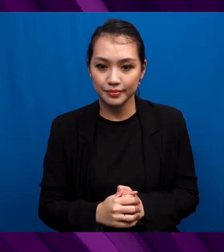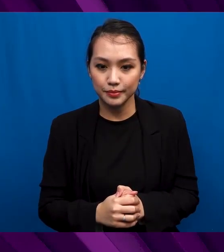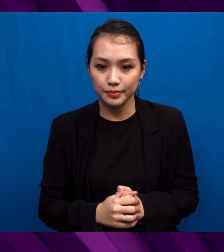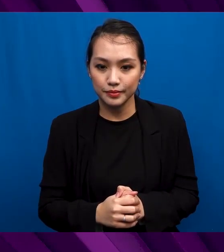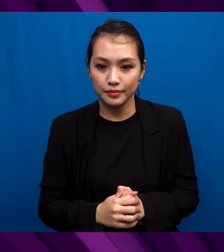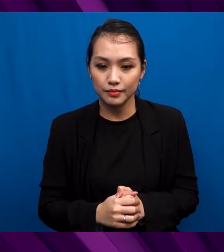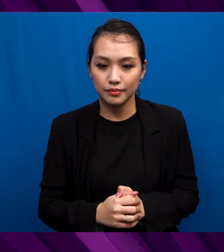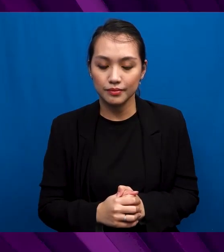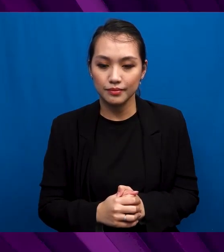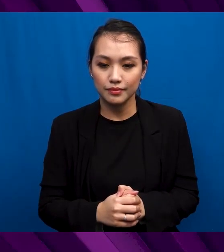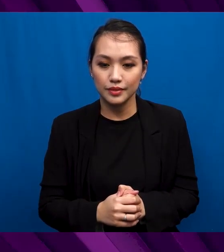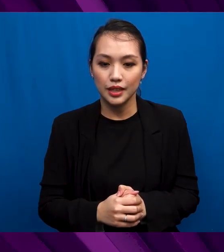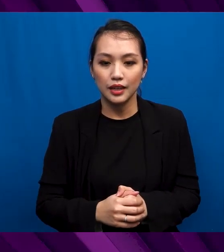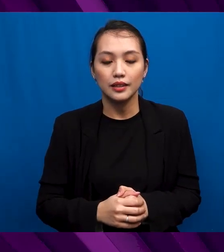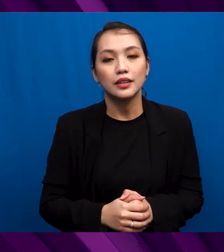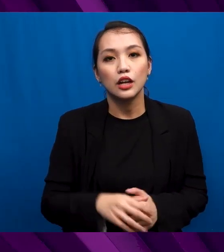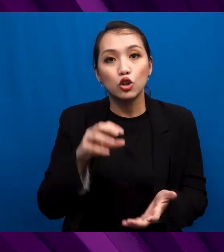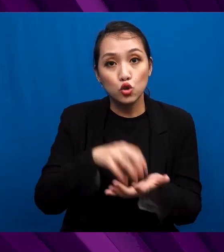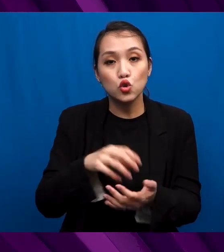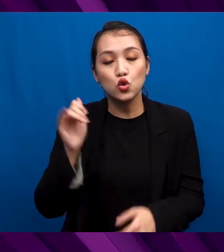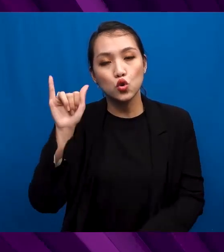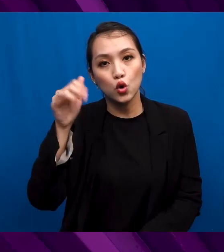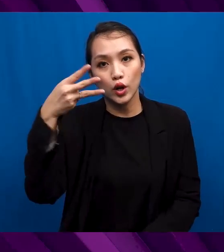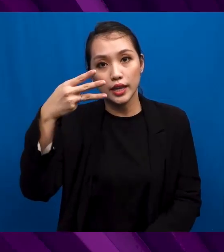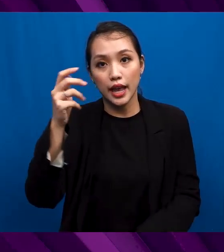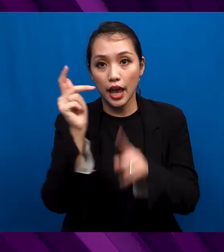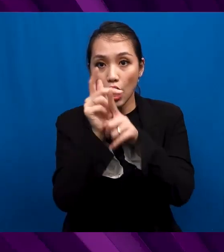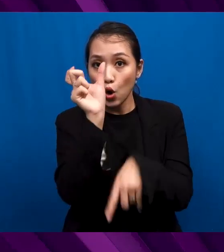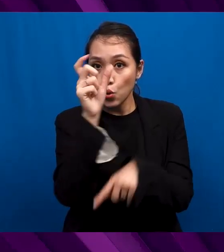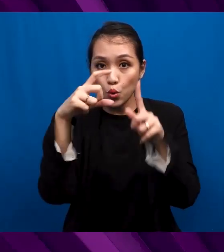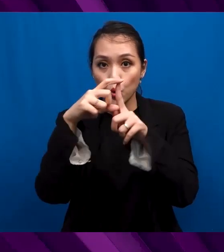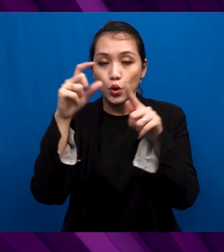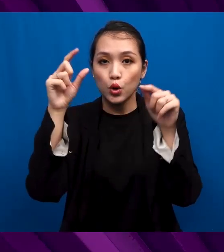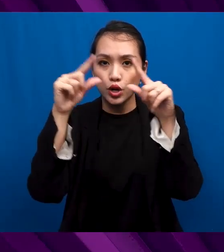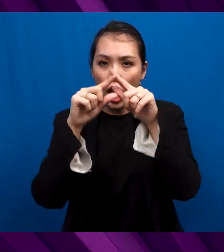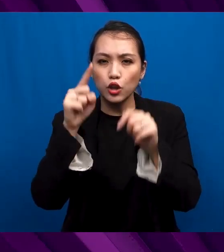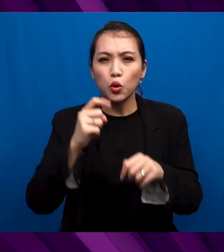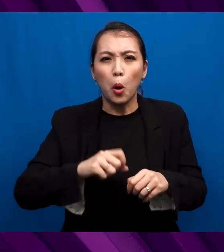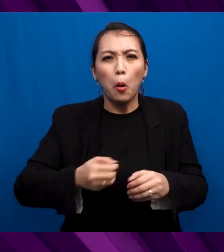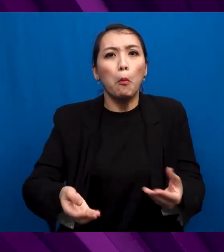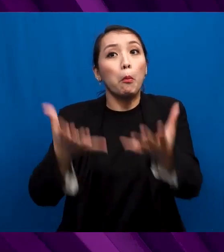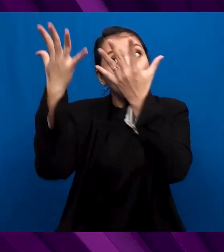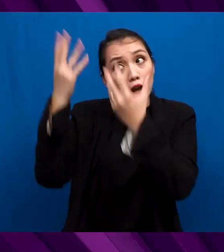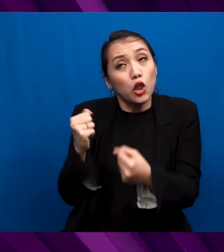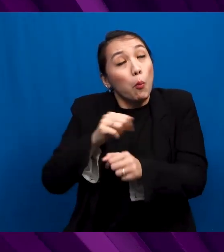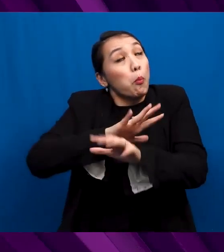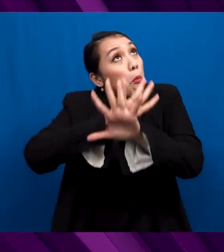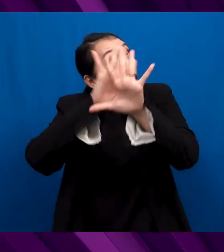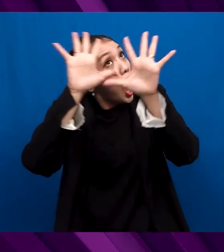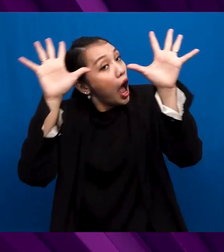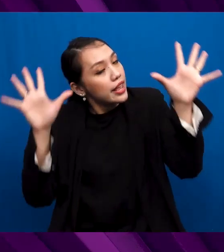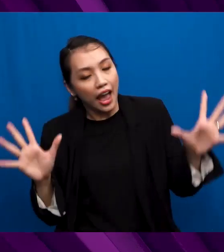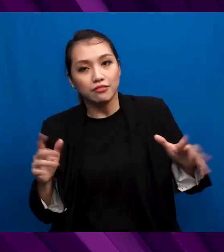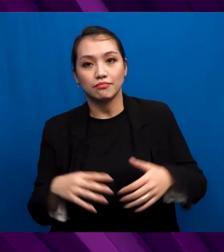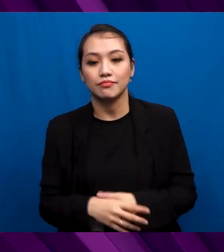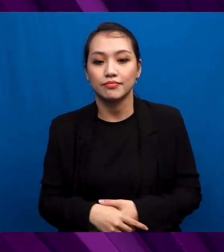berkat itu besar. Kalau secara anak Yakub, Yehuda adalah anak keempat, putra keempat. Kokonya